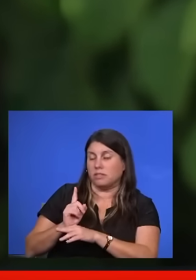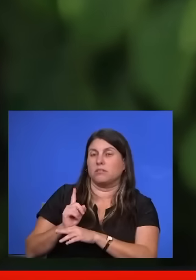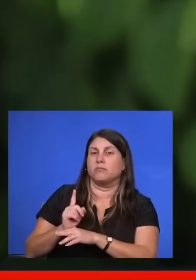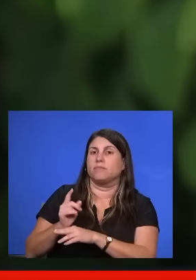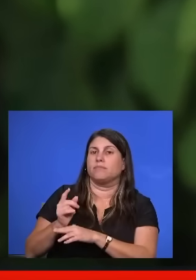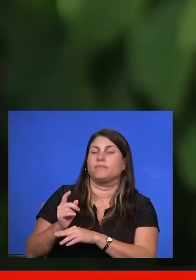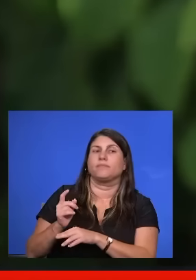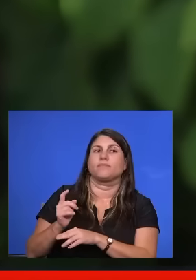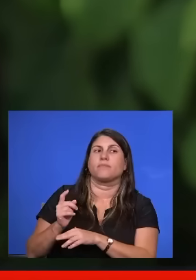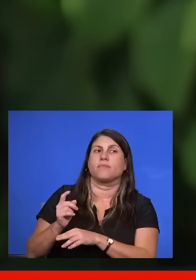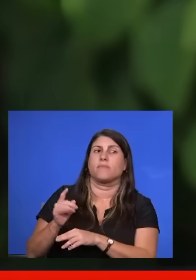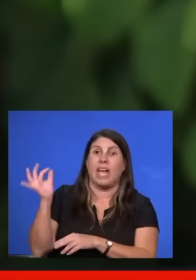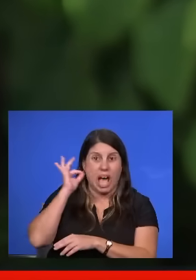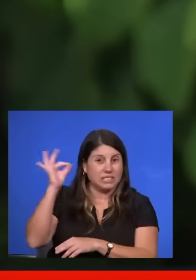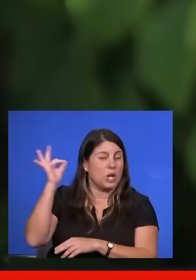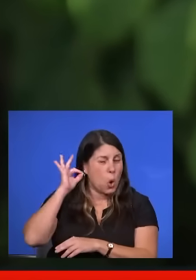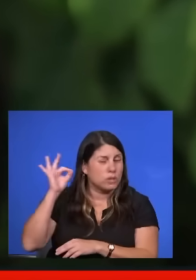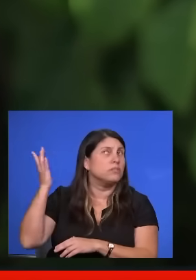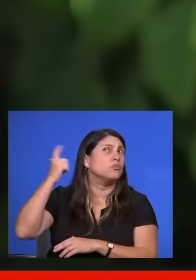ההזעקות עוד היו ברקע שדיברתי איתו,